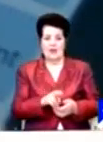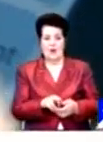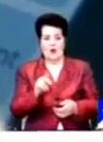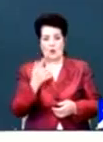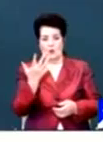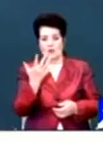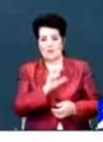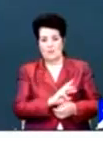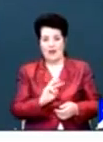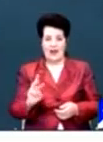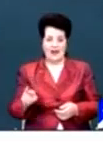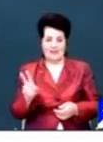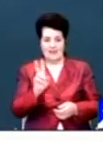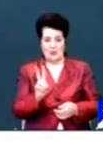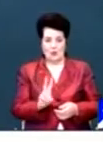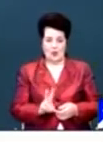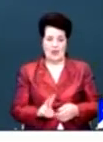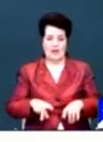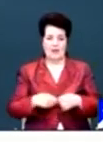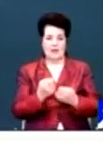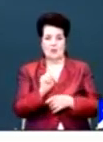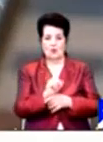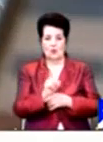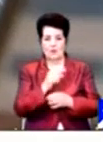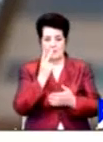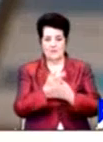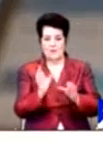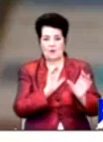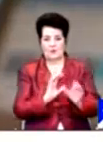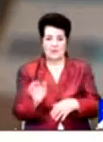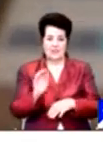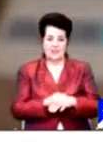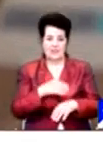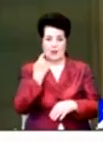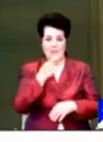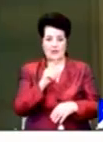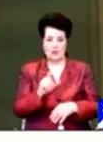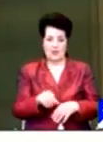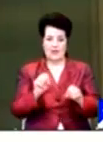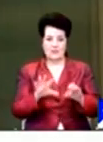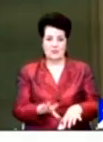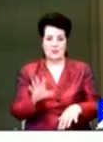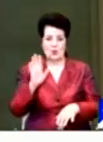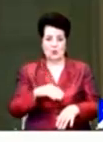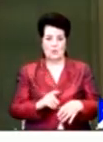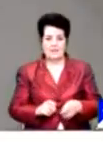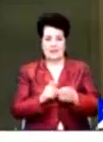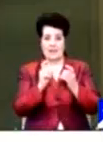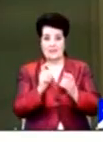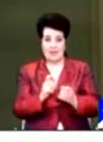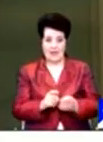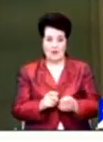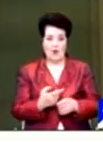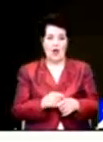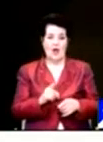5 miliarde de dolari pentru încălcarea normelor privind protecția datelor personale. Decizia a venit după scandalul